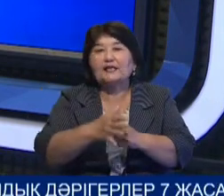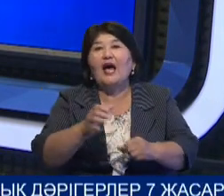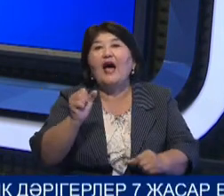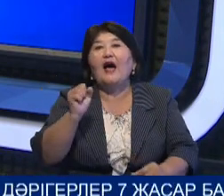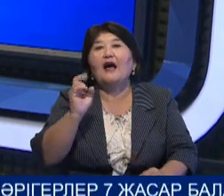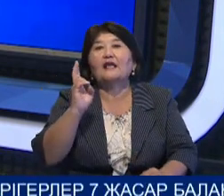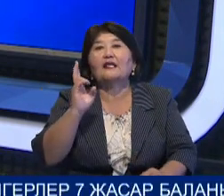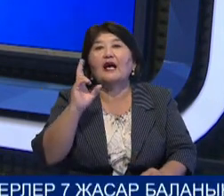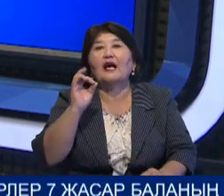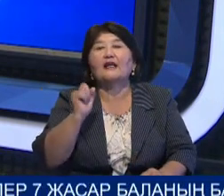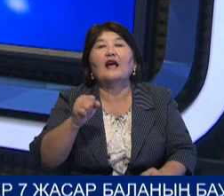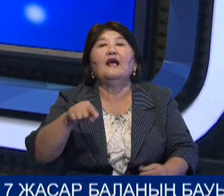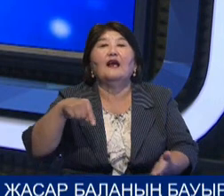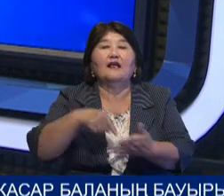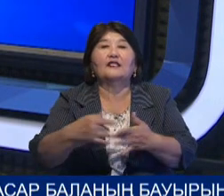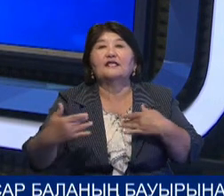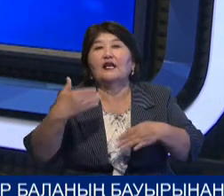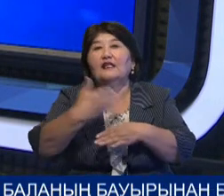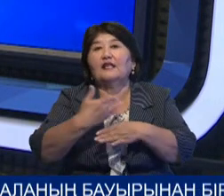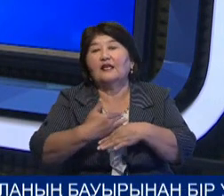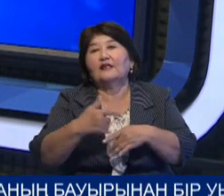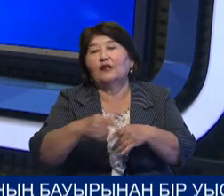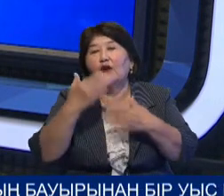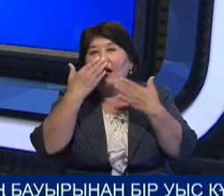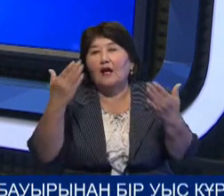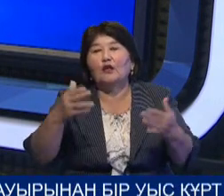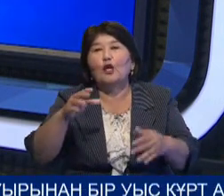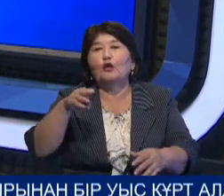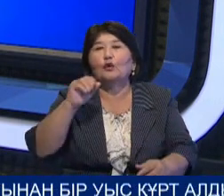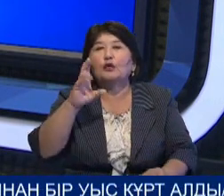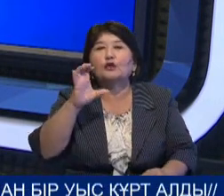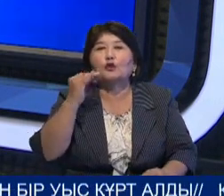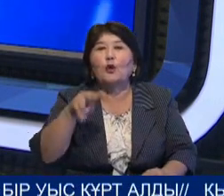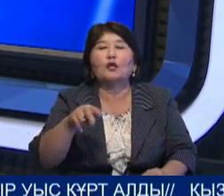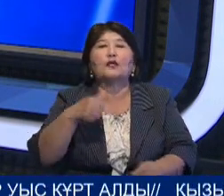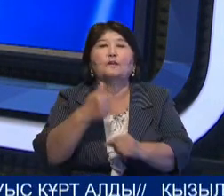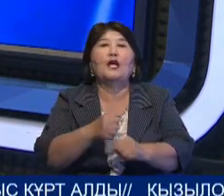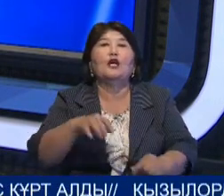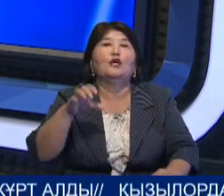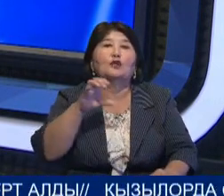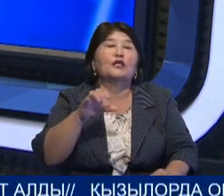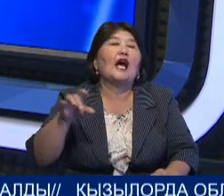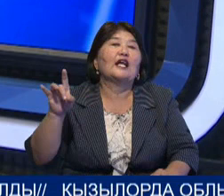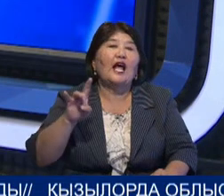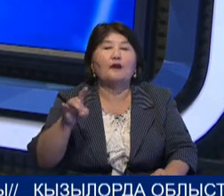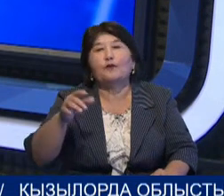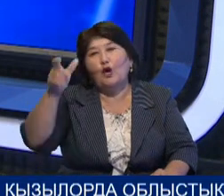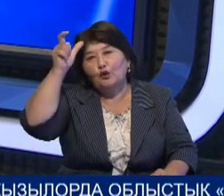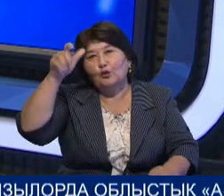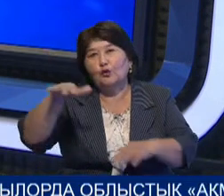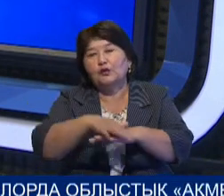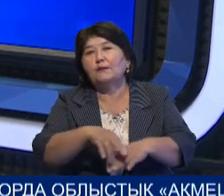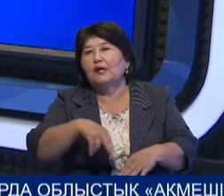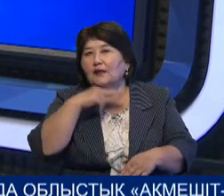қаласында Ақ ләйлік драмасын сахналады. Халықаралық Түрксой ұйымының бас хатшысы Сұлтан Раевтің туындысын түрік жұртшылығы